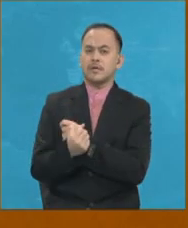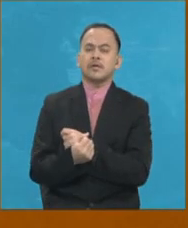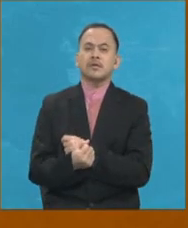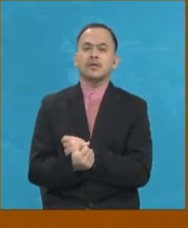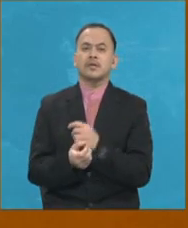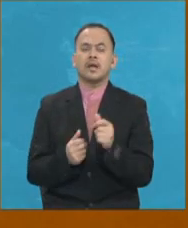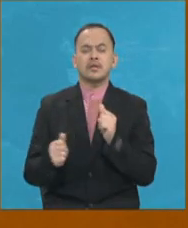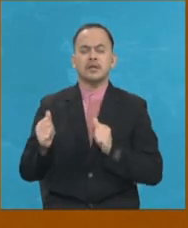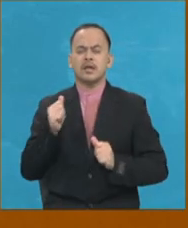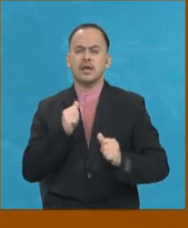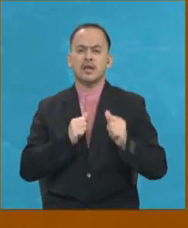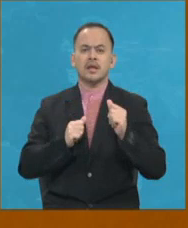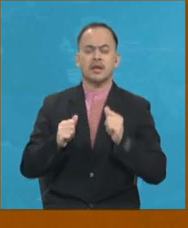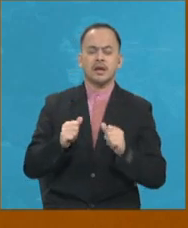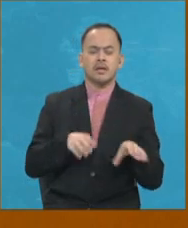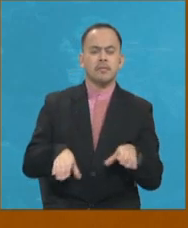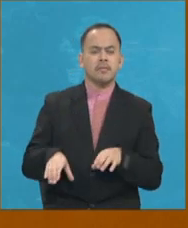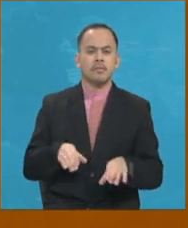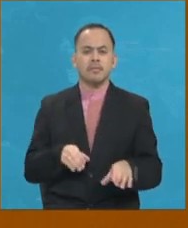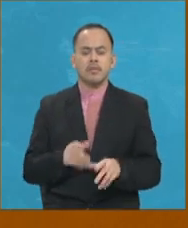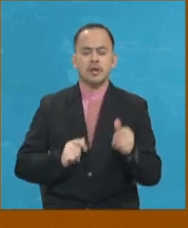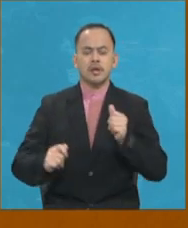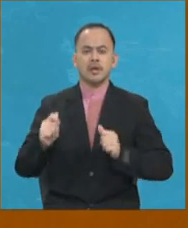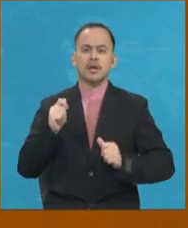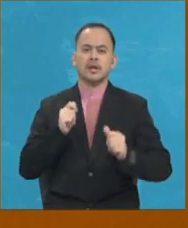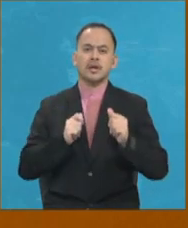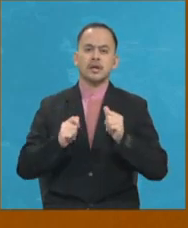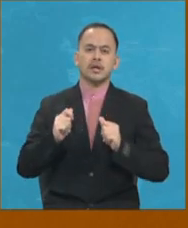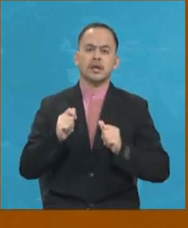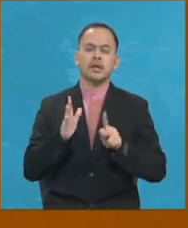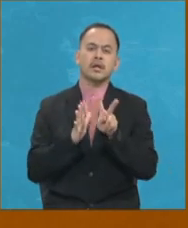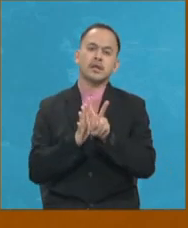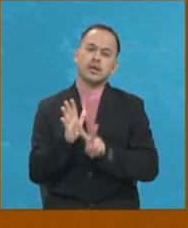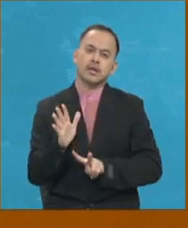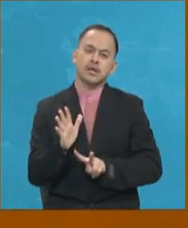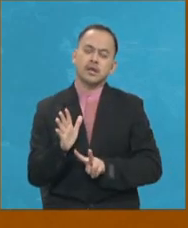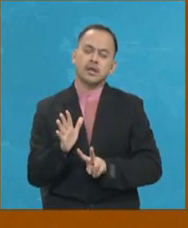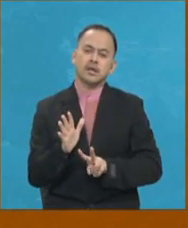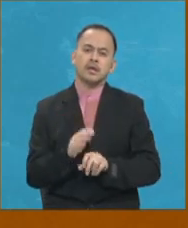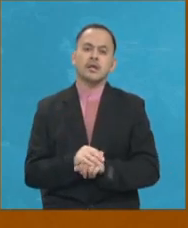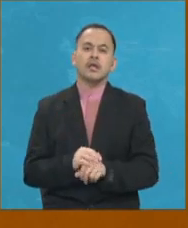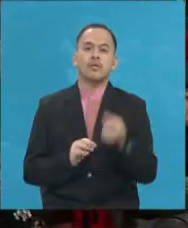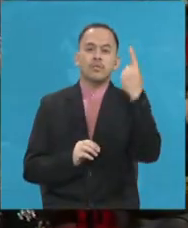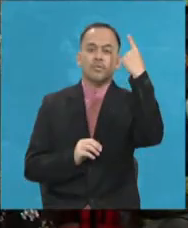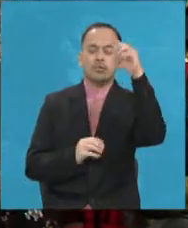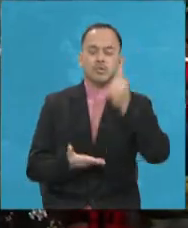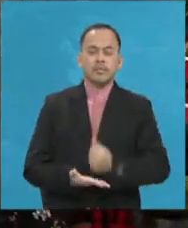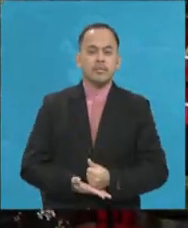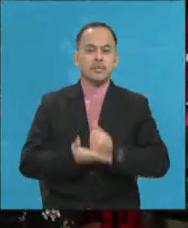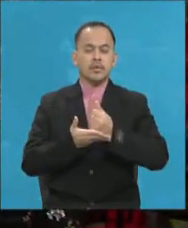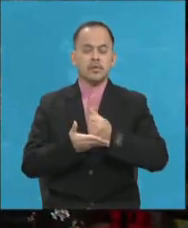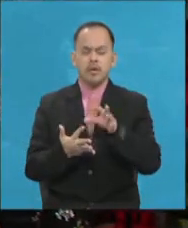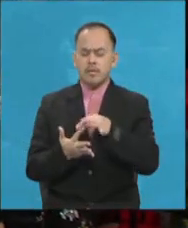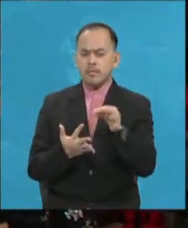aktif melaksanakan activity activity jaraya warna untuk membantu